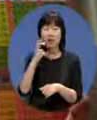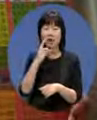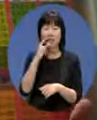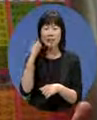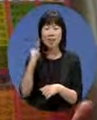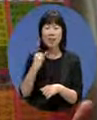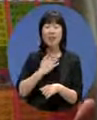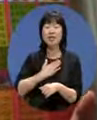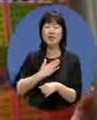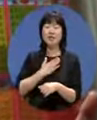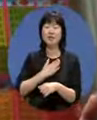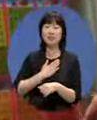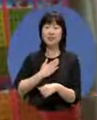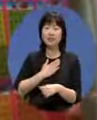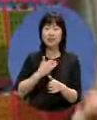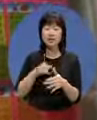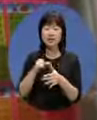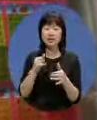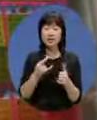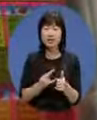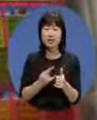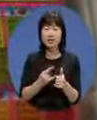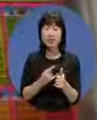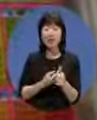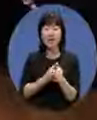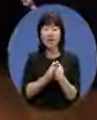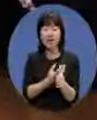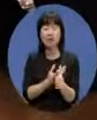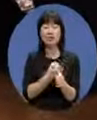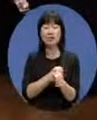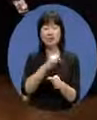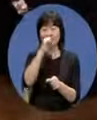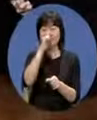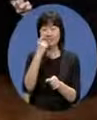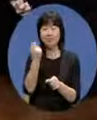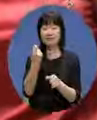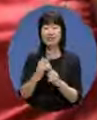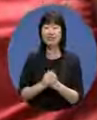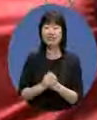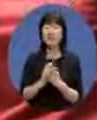엄마의 감정을 아이한테 조금 드러내 주시는게 좋아요로 함께하는